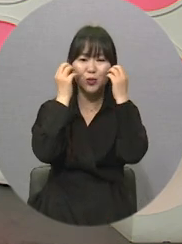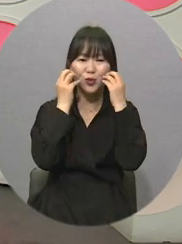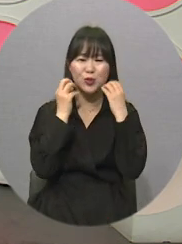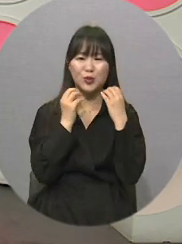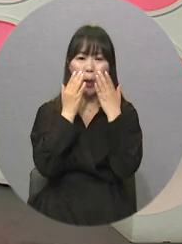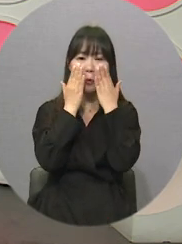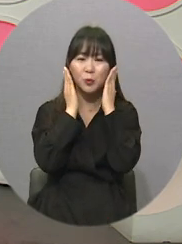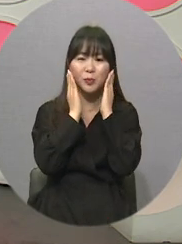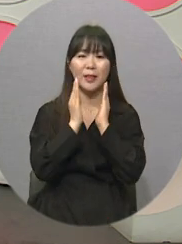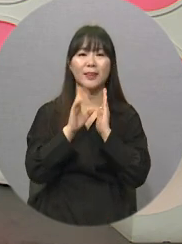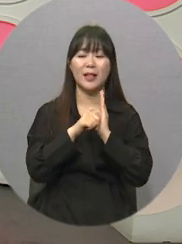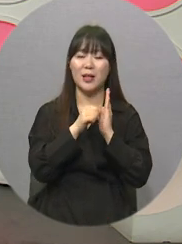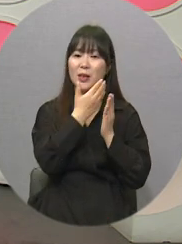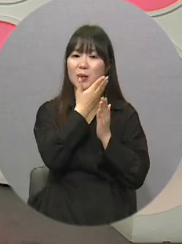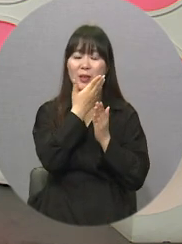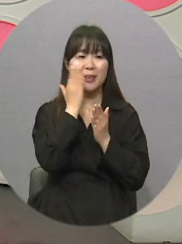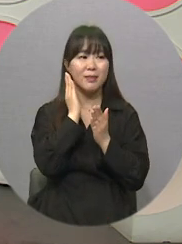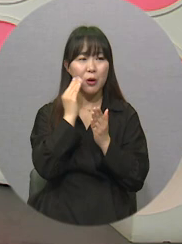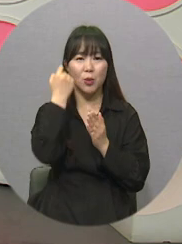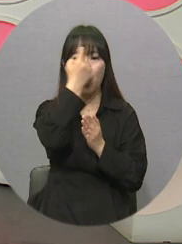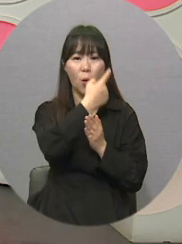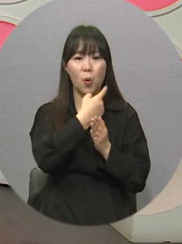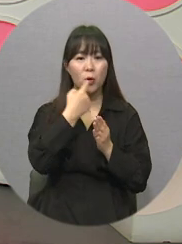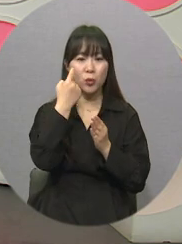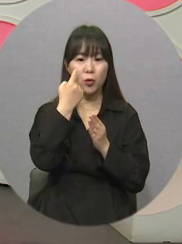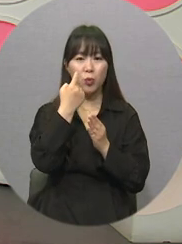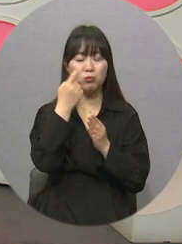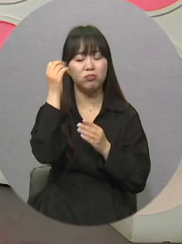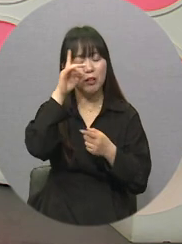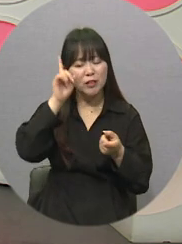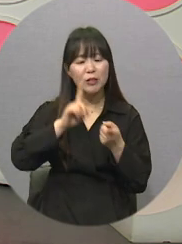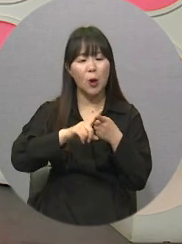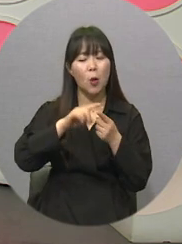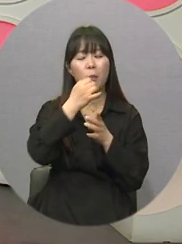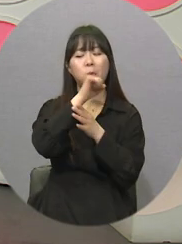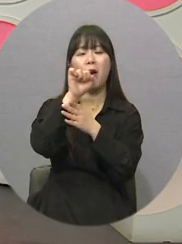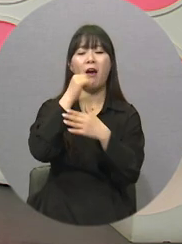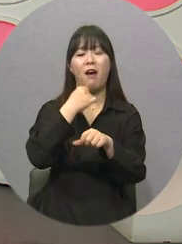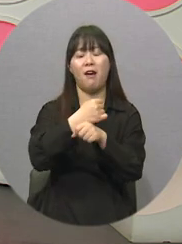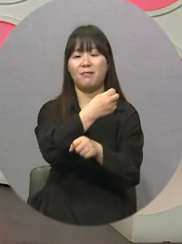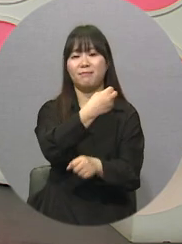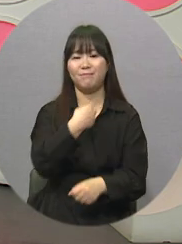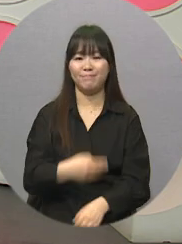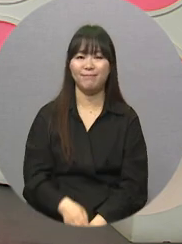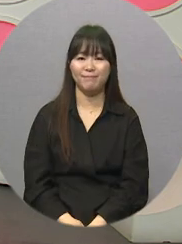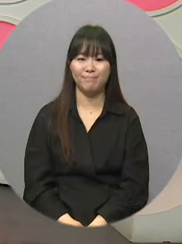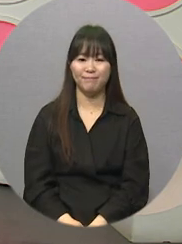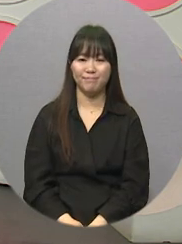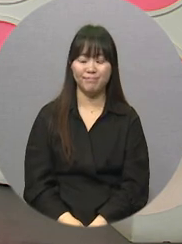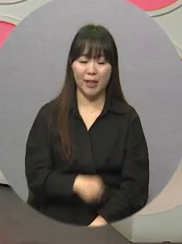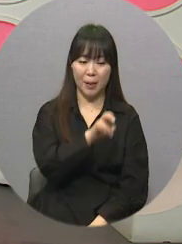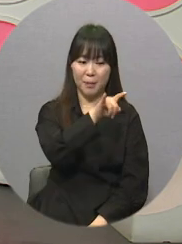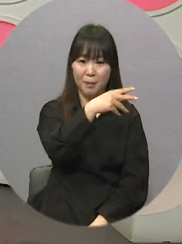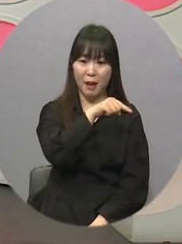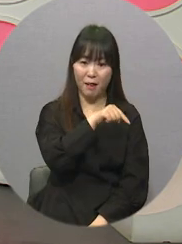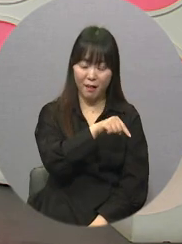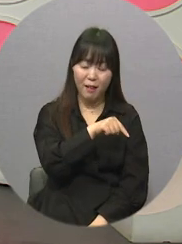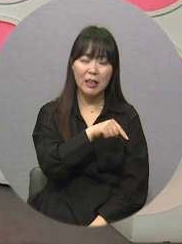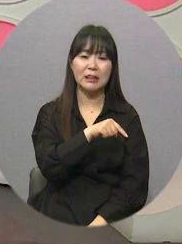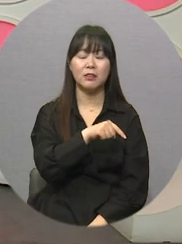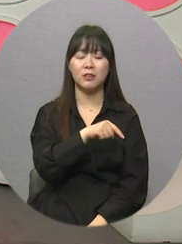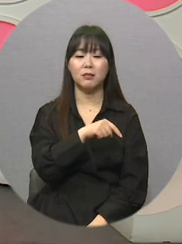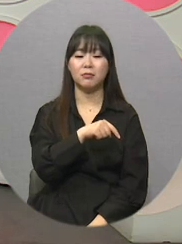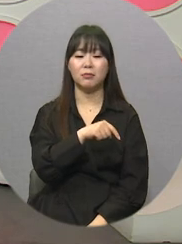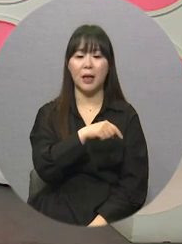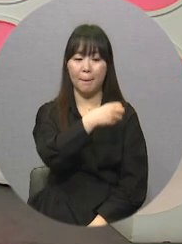때마다 귀여운 얼굴을 드러내라고 했습니다. 그렇게 멜이 있는